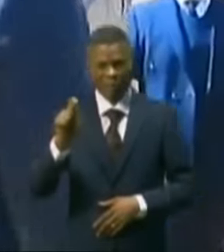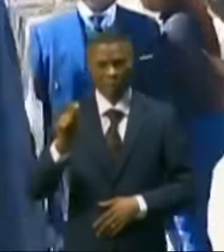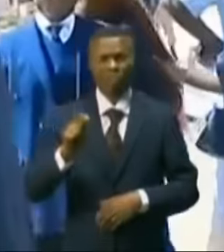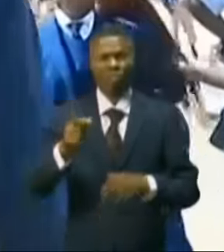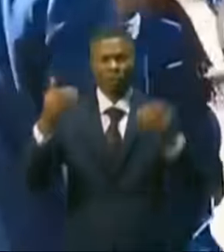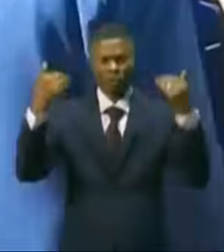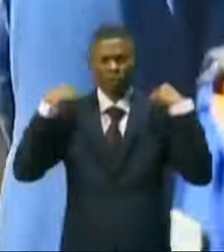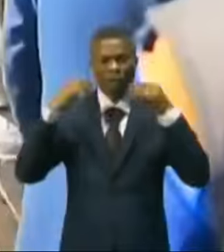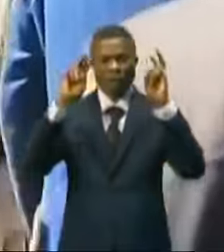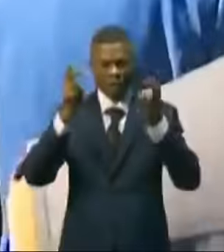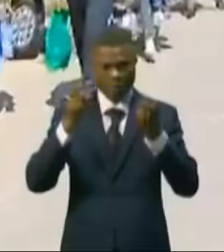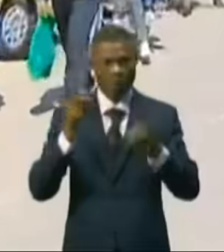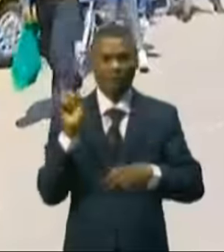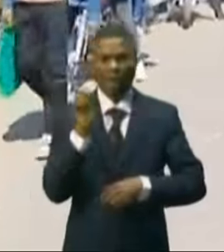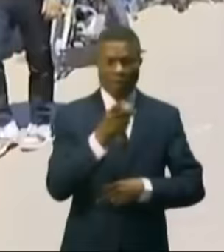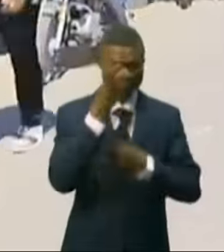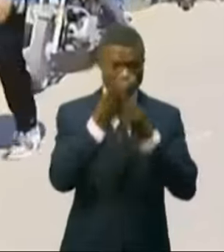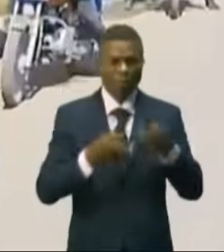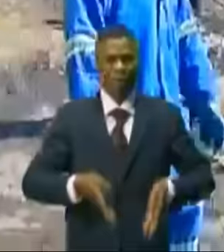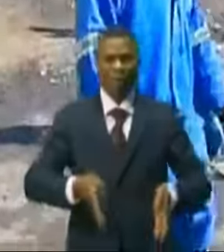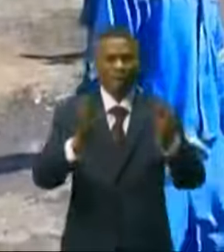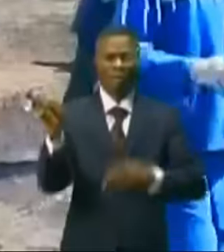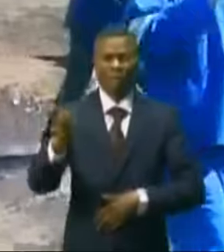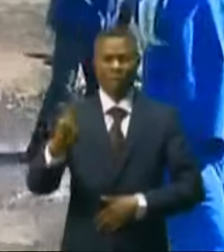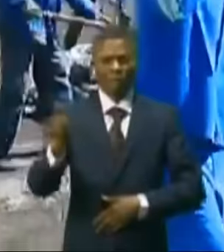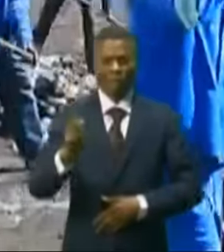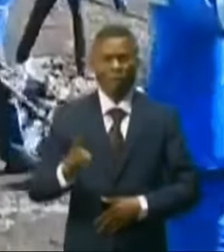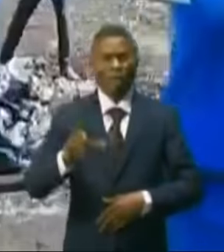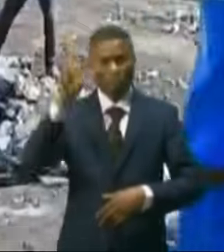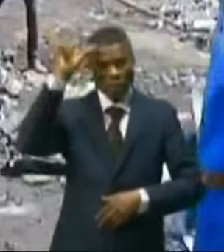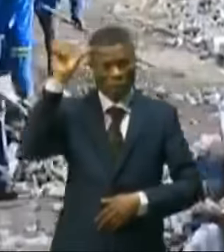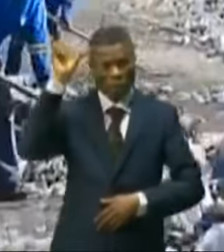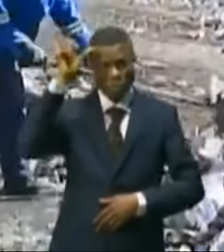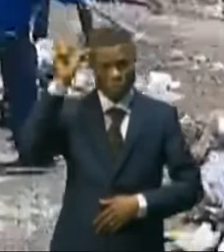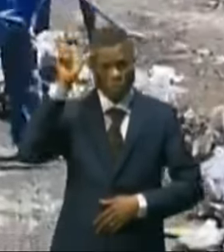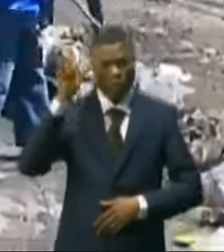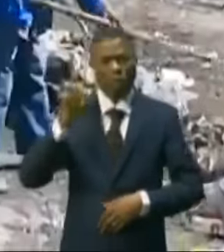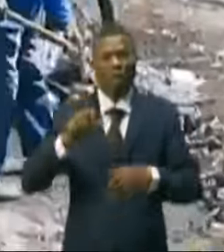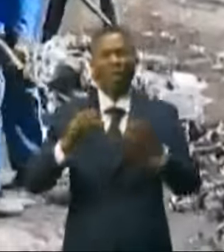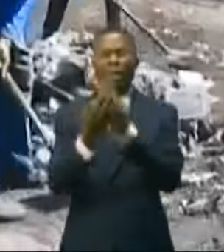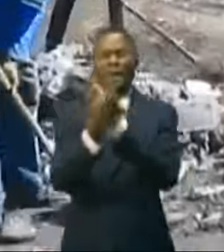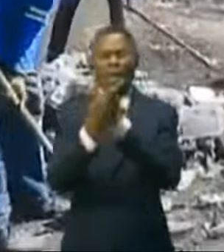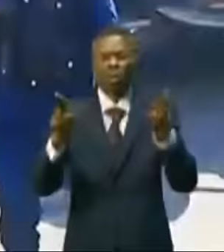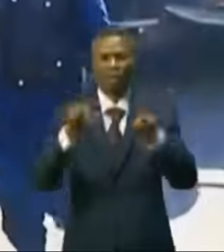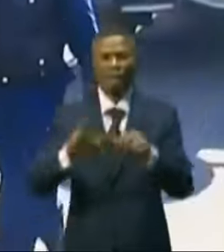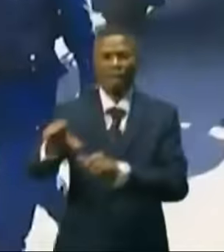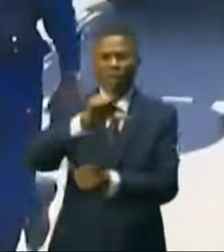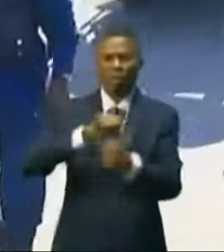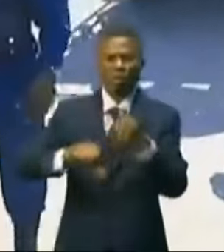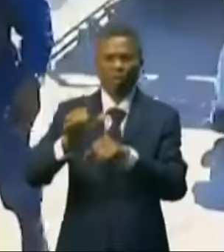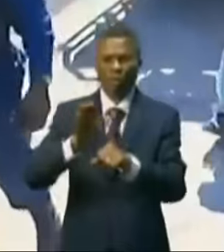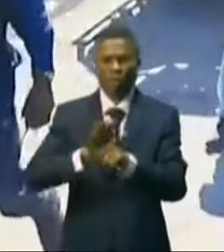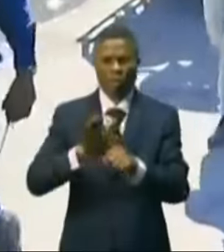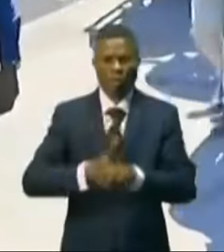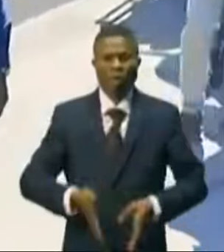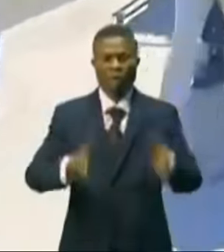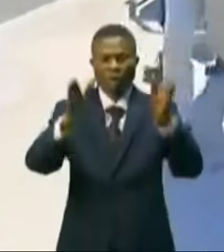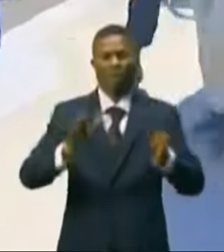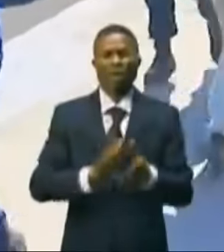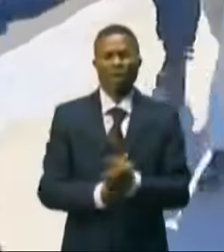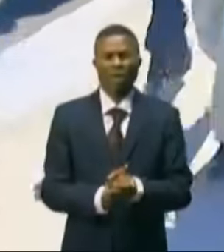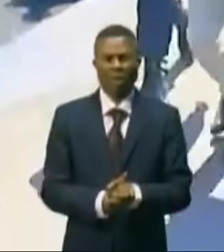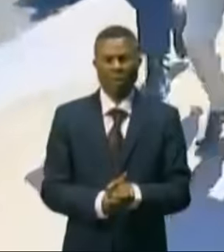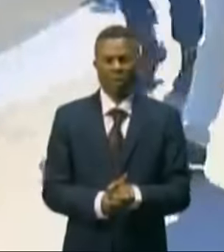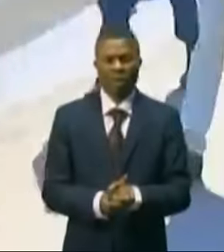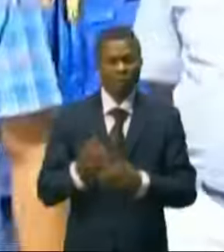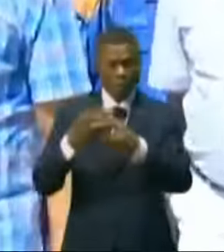de la ville s'est rendue sur les avenues Kassai, Lumumba, de la Révolution et Laurent Point Carrefour, le long du boulevard Nsiri, pour